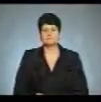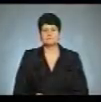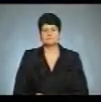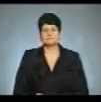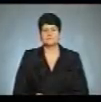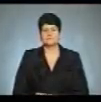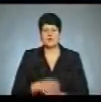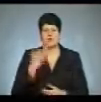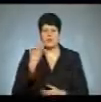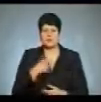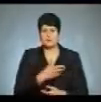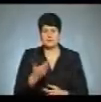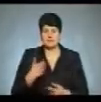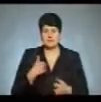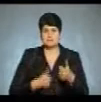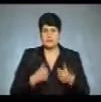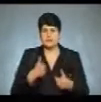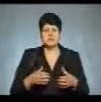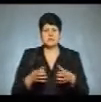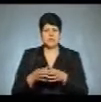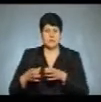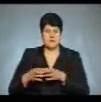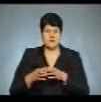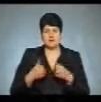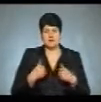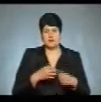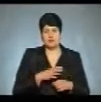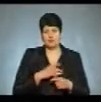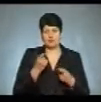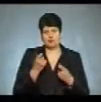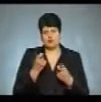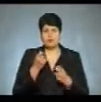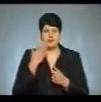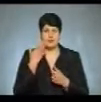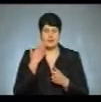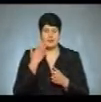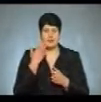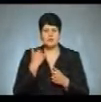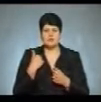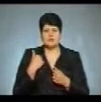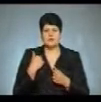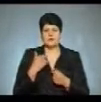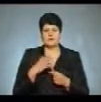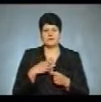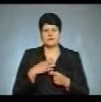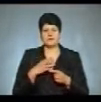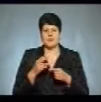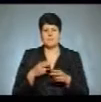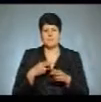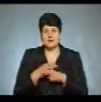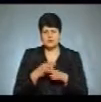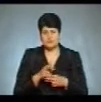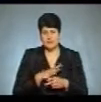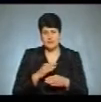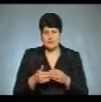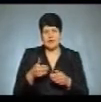Коли ми змагалися з командою, то мені було трохи легко, але я долав перешкоди, і ми йшли на крок